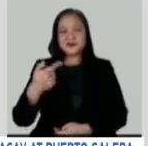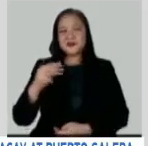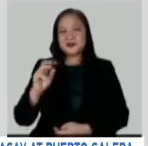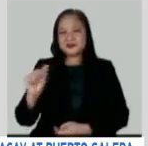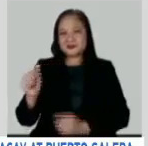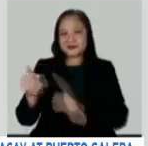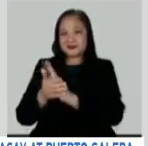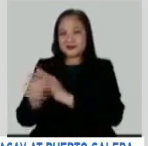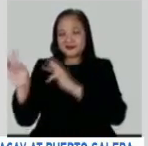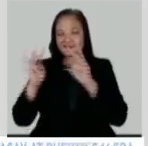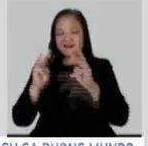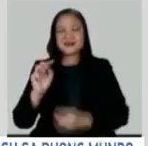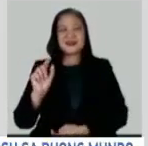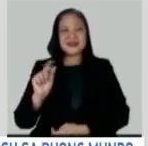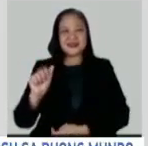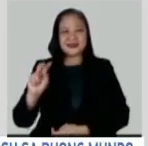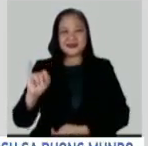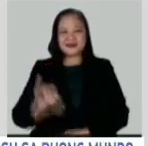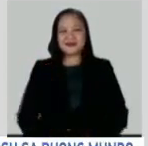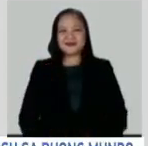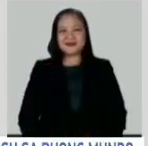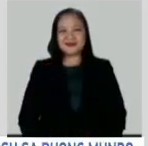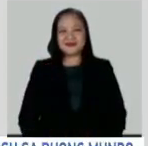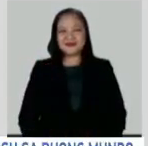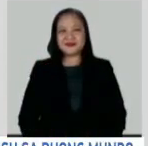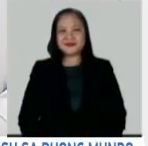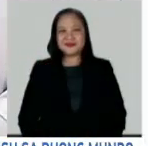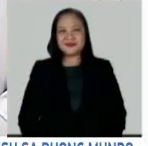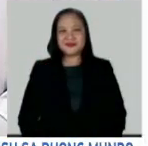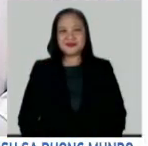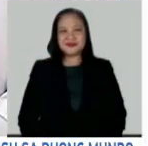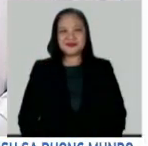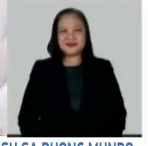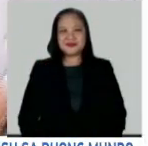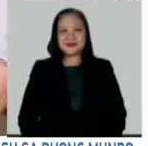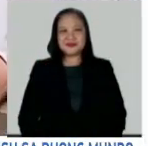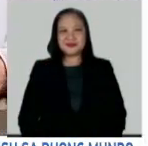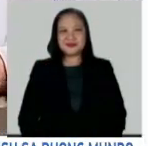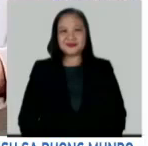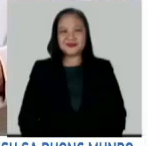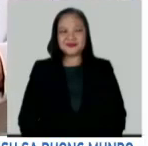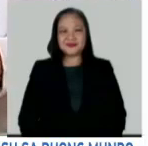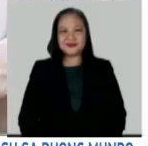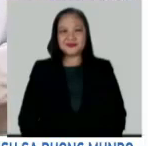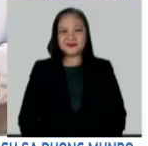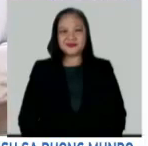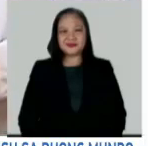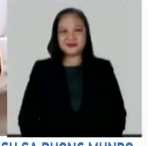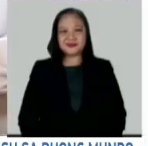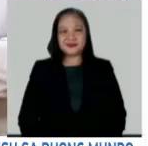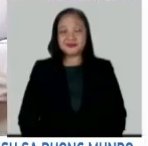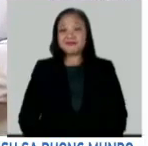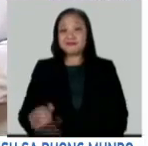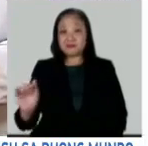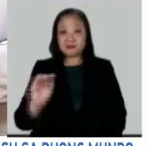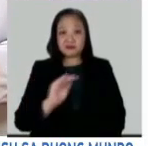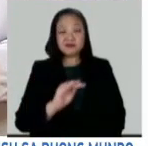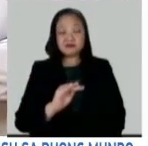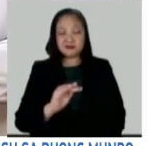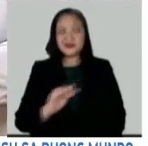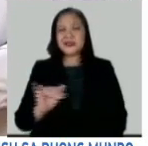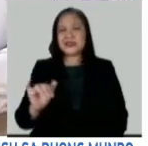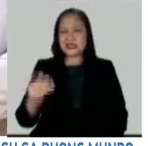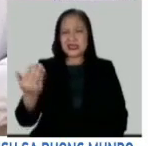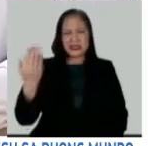meteorologist Nathaniel Mangtani Cruz. O mga puso, tulad nito nakaraang buwan ng Enero, ay